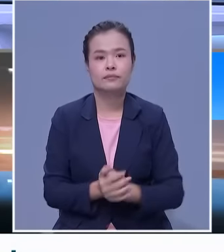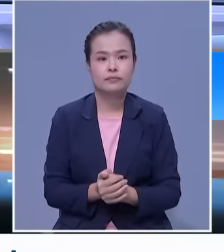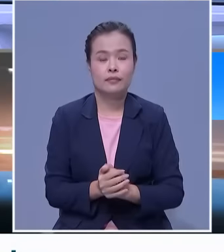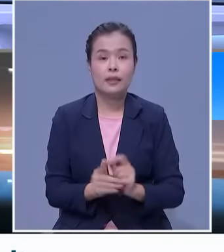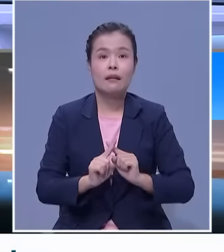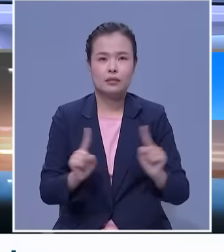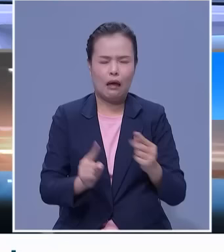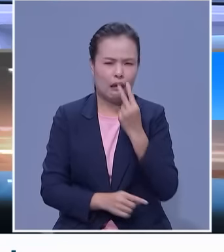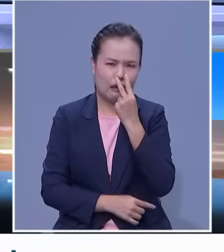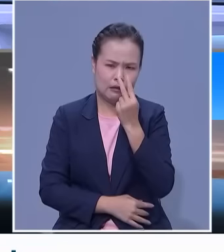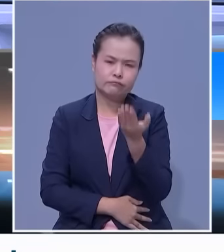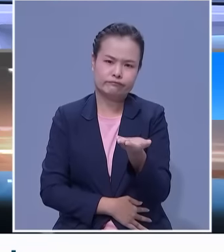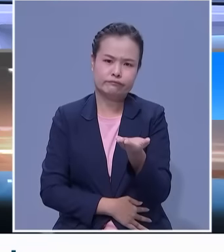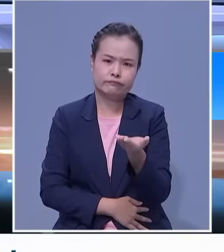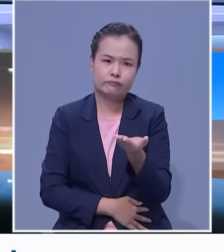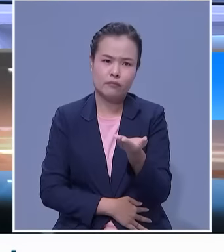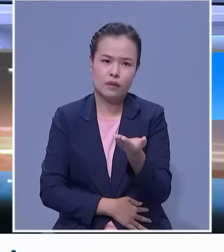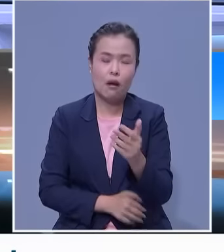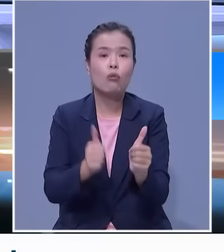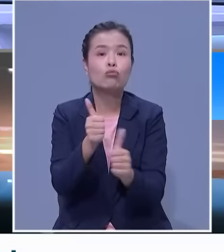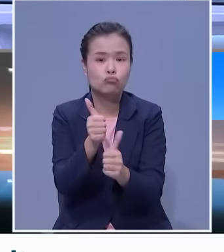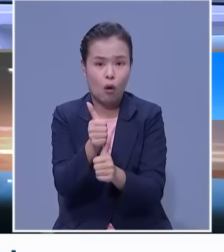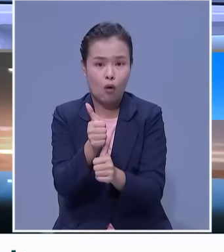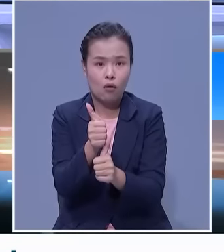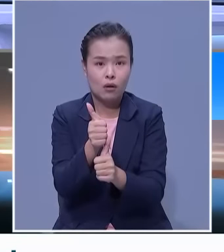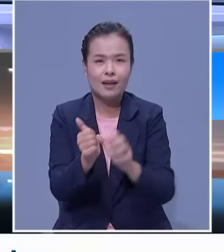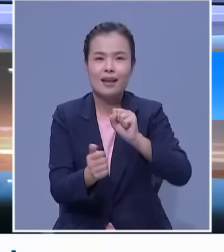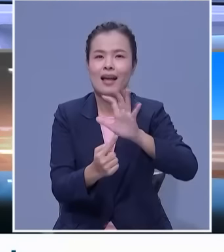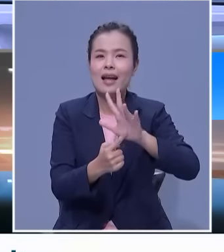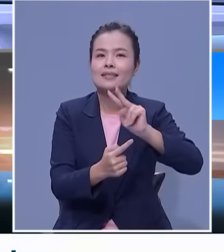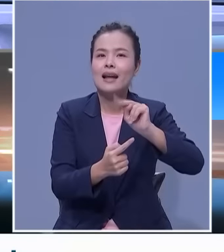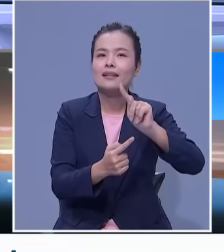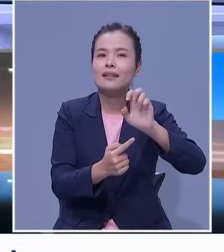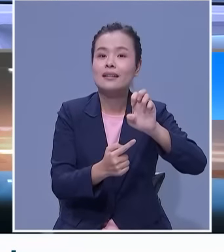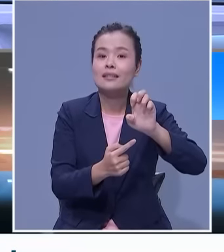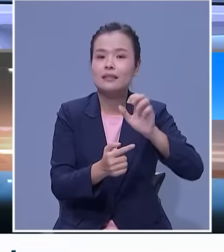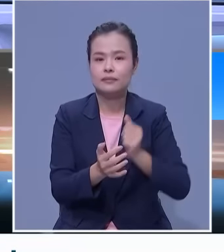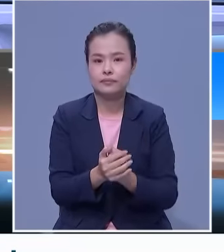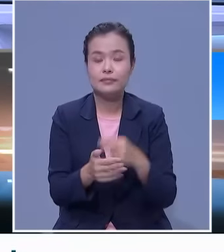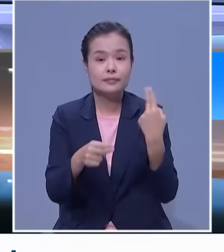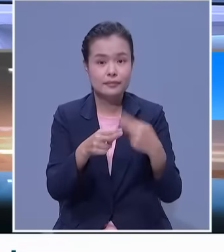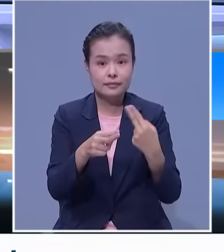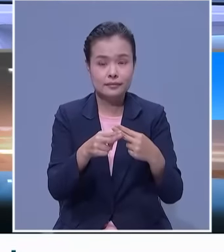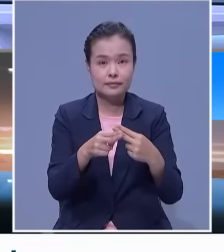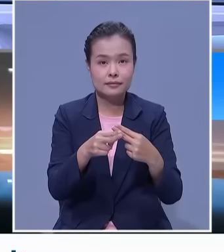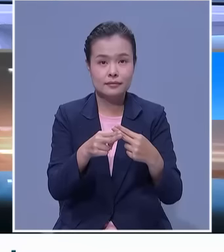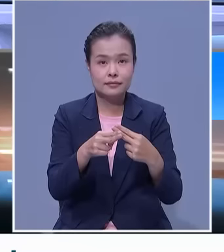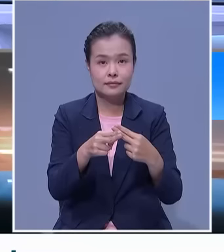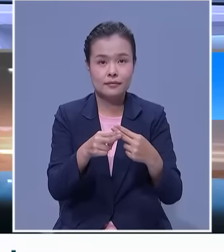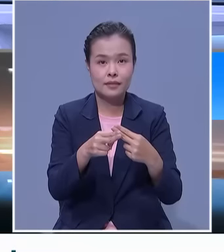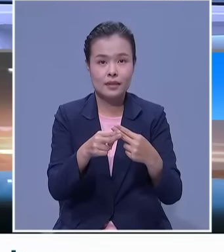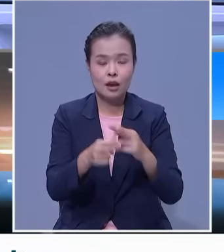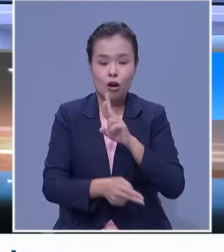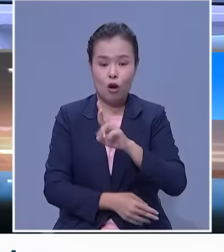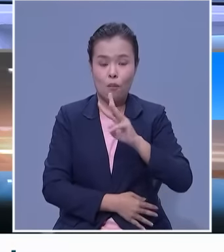ปรากฏว่าภาพที่ออกมาคือเป็นทางรองหัวหน้าพรรคค่ะอย่างคุณสติพร้อมพัฒใช่มั้ยที่เป็นคนนำรายชื่อของวาที่